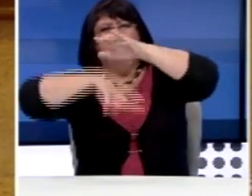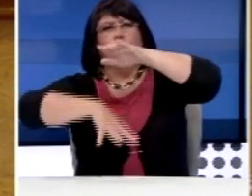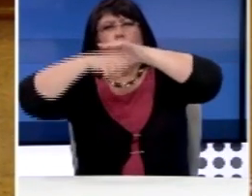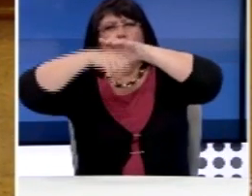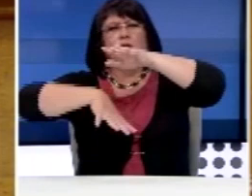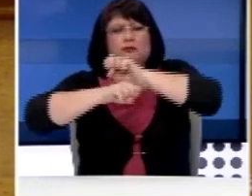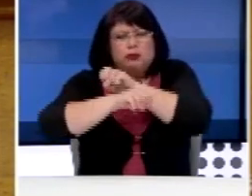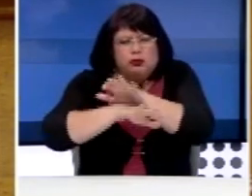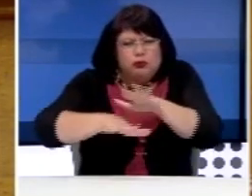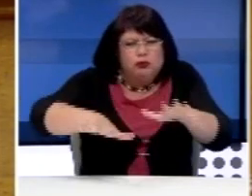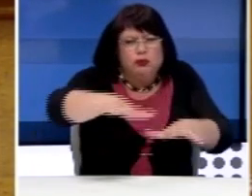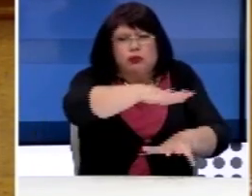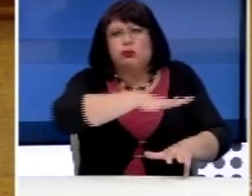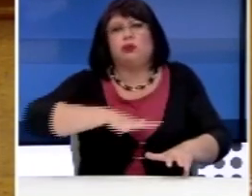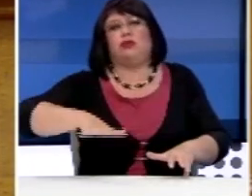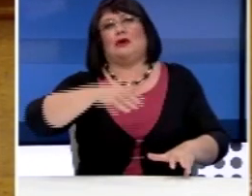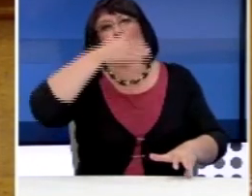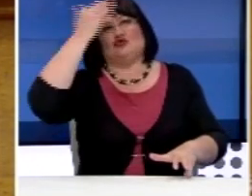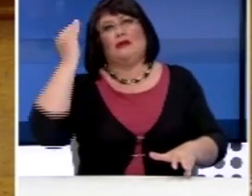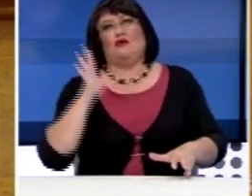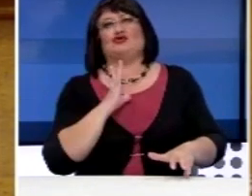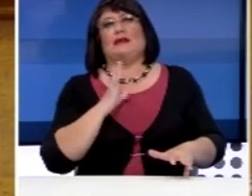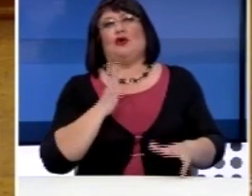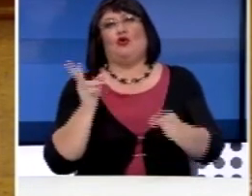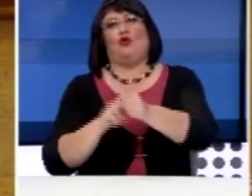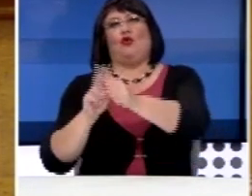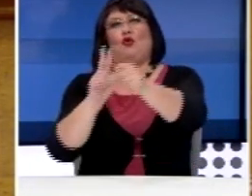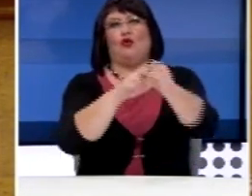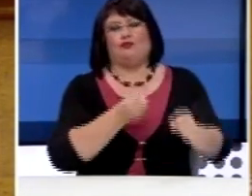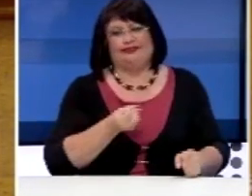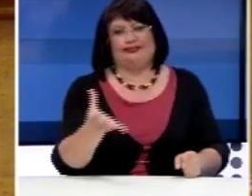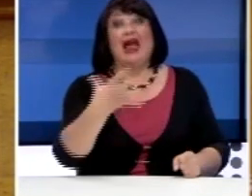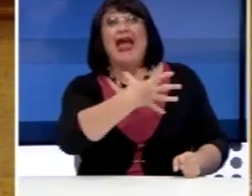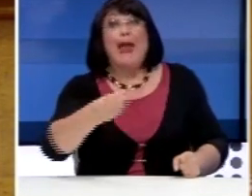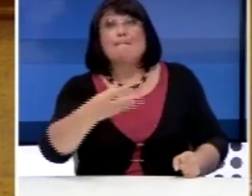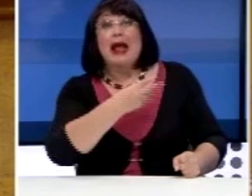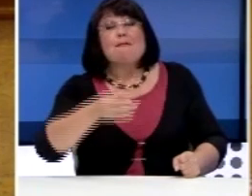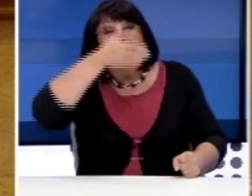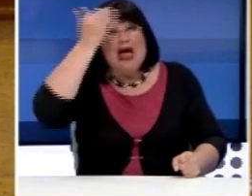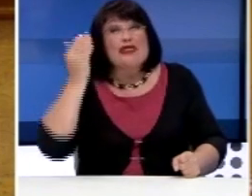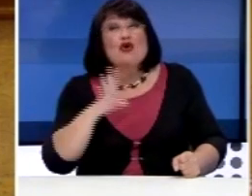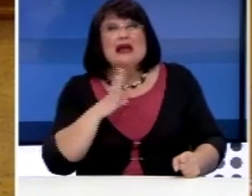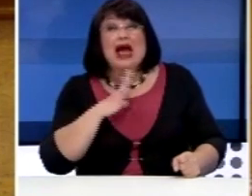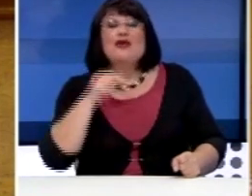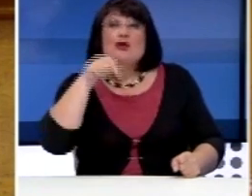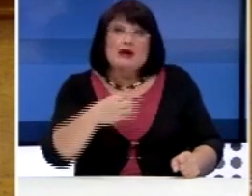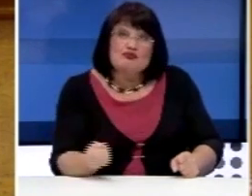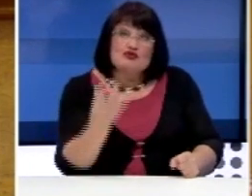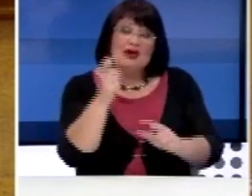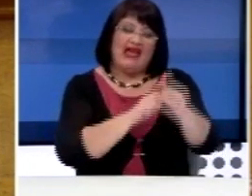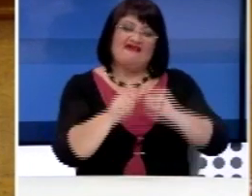τις περισσότερες απώλειες στον άμαχο πληθυσμό. Με το αίμα αυτών των αμάχων χαράχτηκαν τα νέα